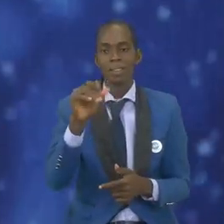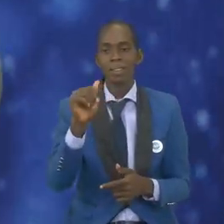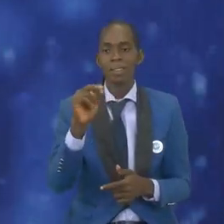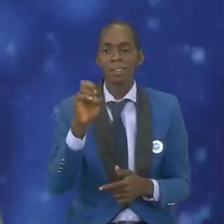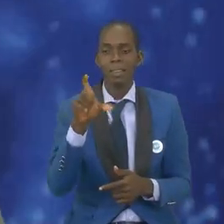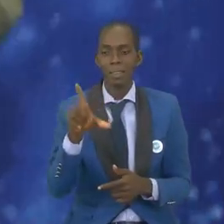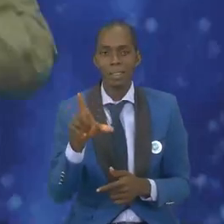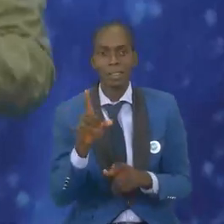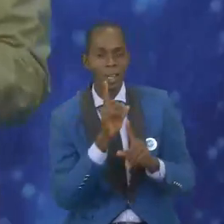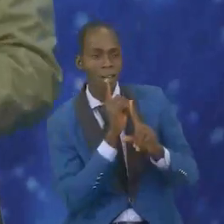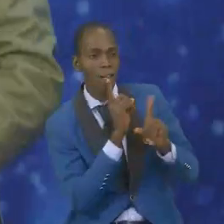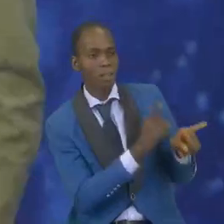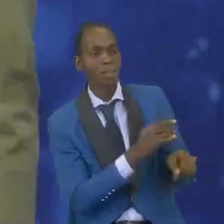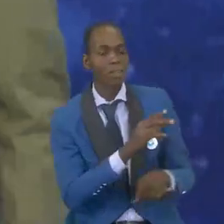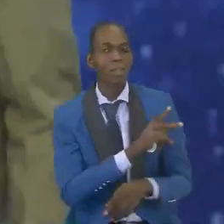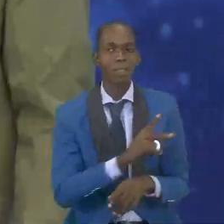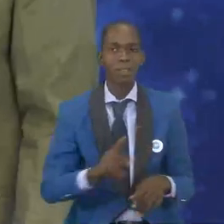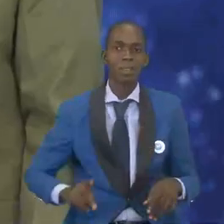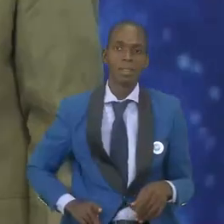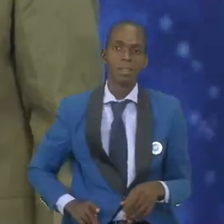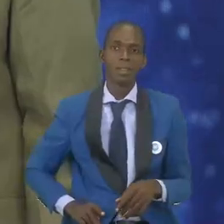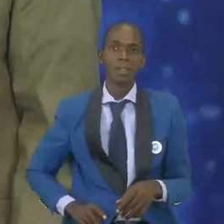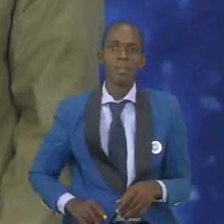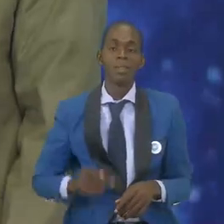dit au roi,